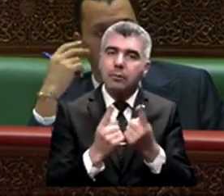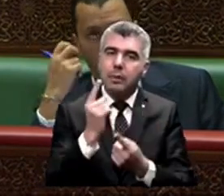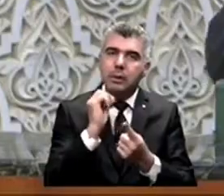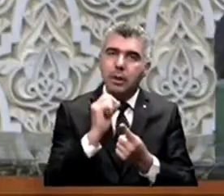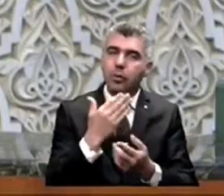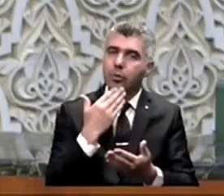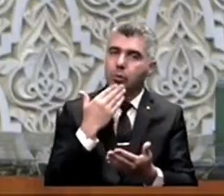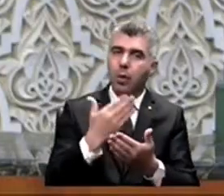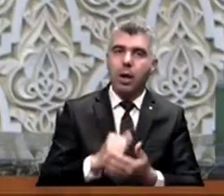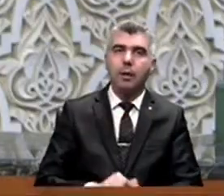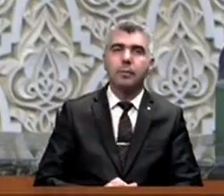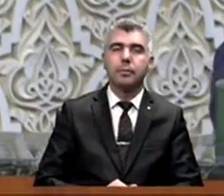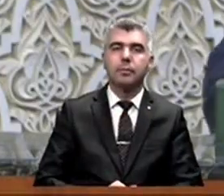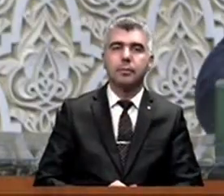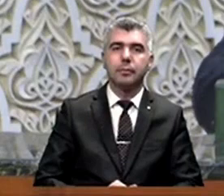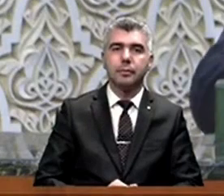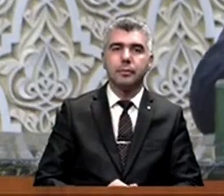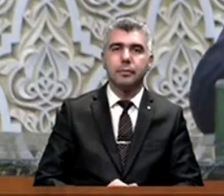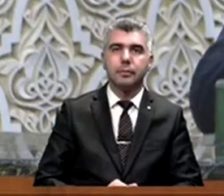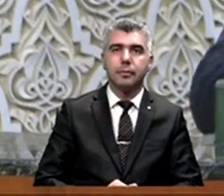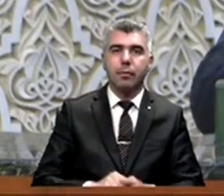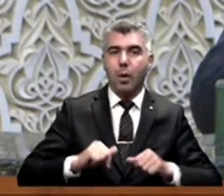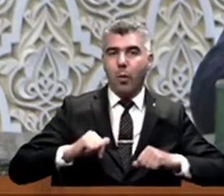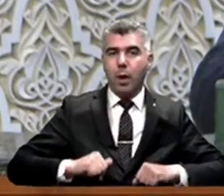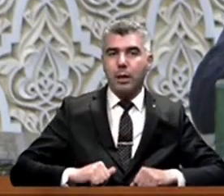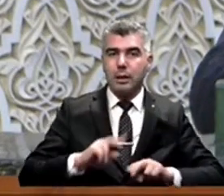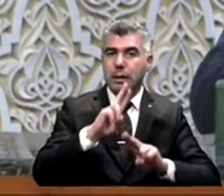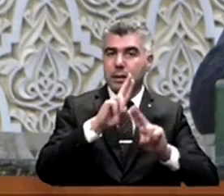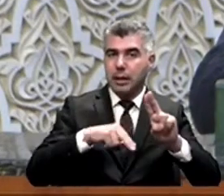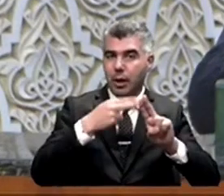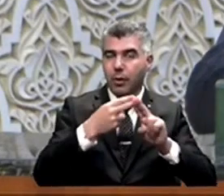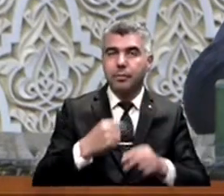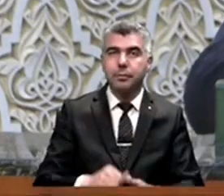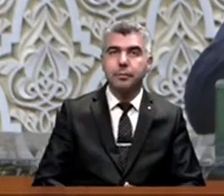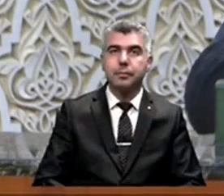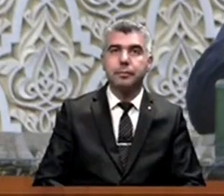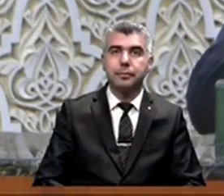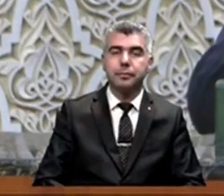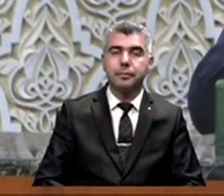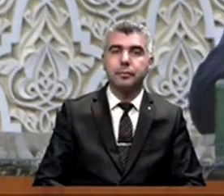سيد الرئيس. سيد الوزير، هل ترغبون في الرد؟